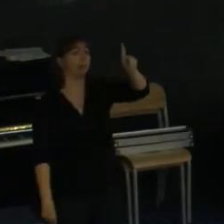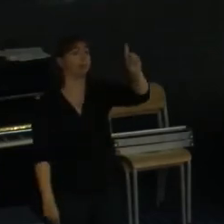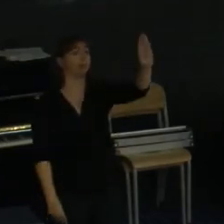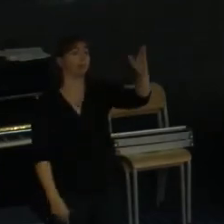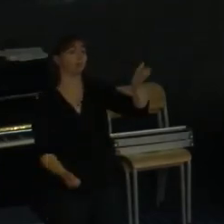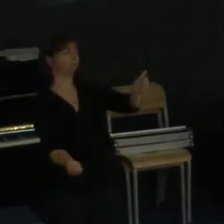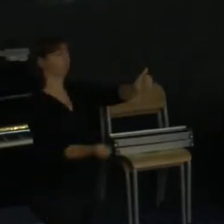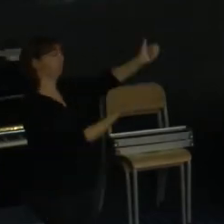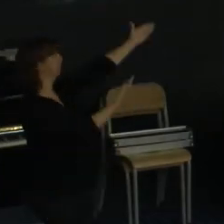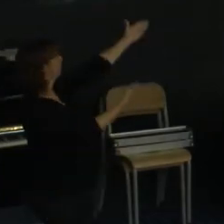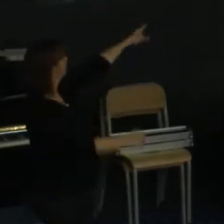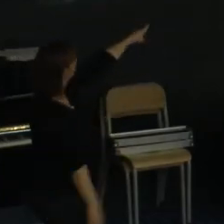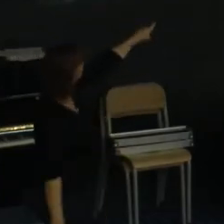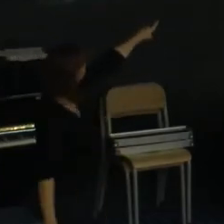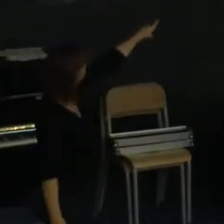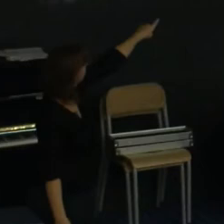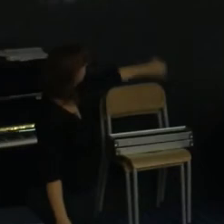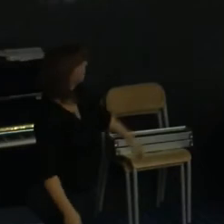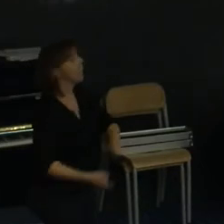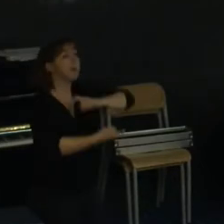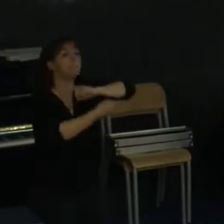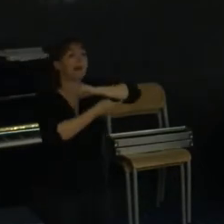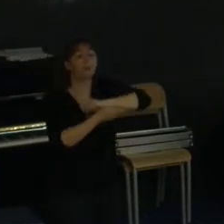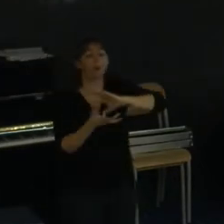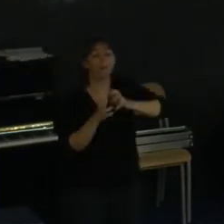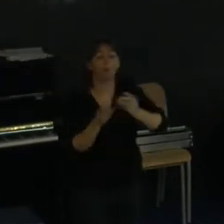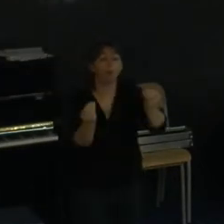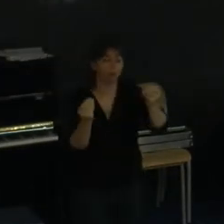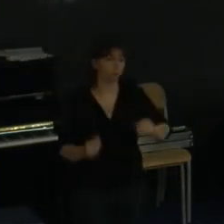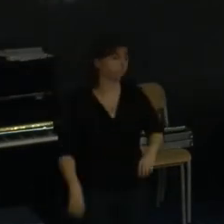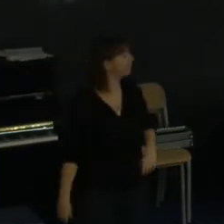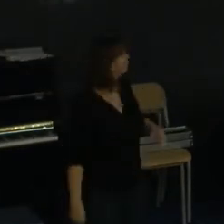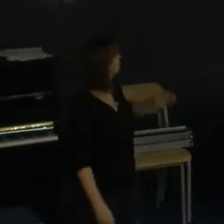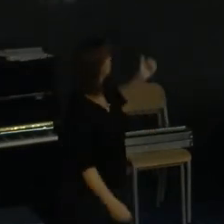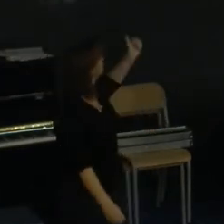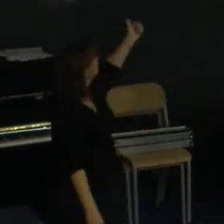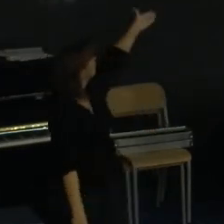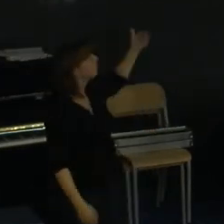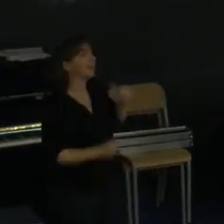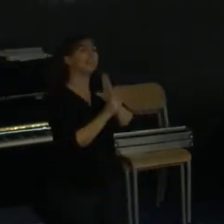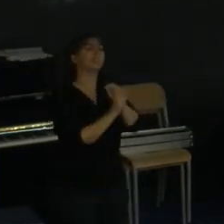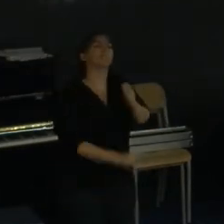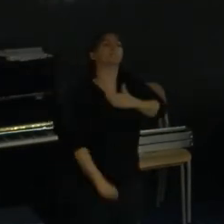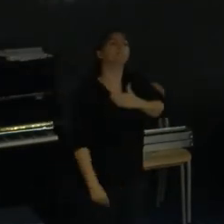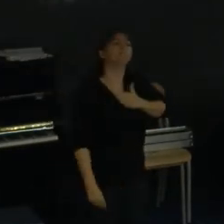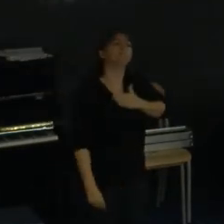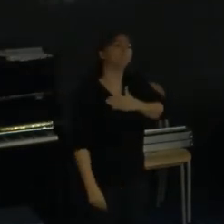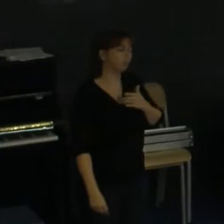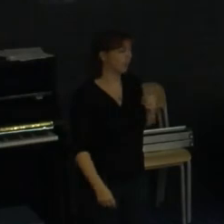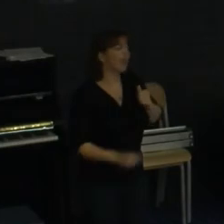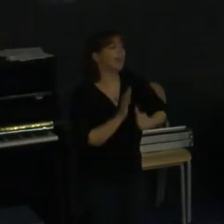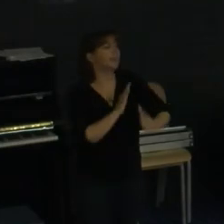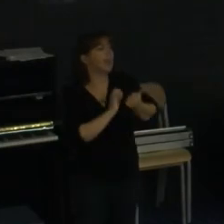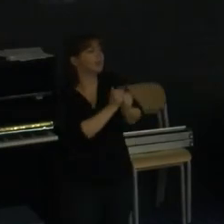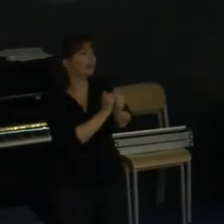PDB, c'est pour Python Debugger. Alors, c'est ma petite description à moi. Hein. Hier, j'ai écouté, parce que j'étais au sprint,